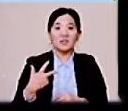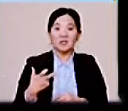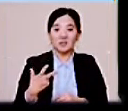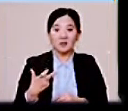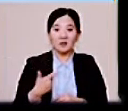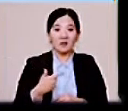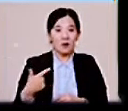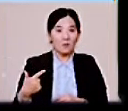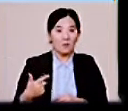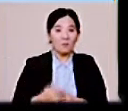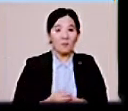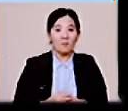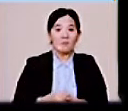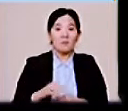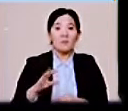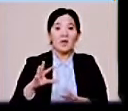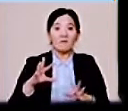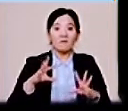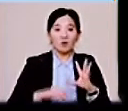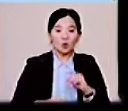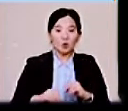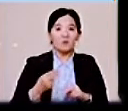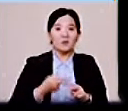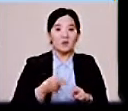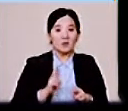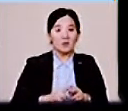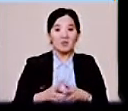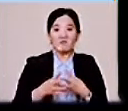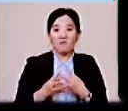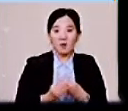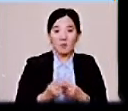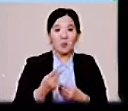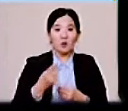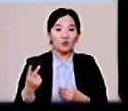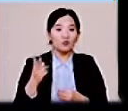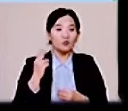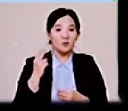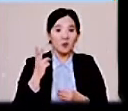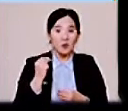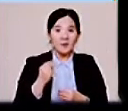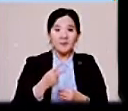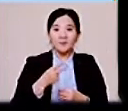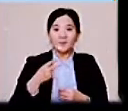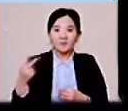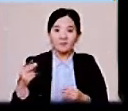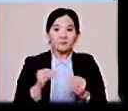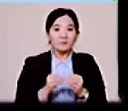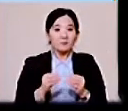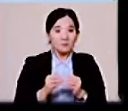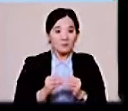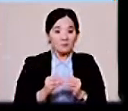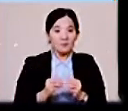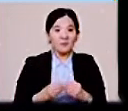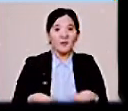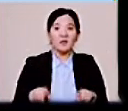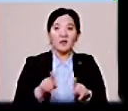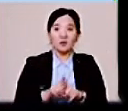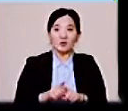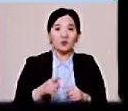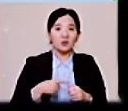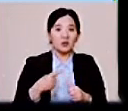300 граммов. Соответственно, мы с вами получим число, равное 10. Итак,